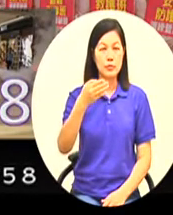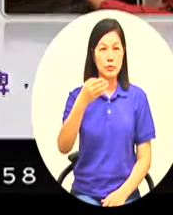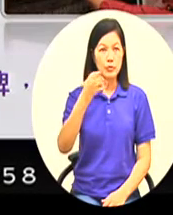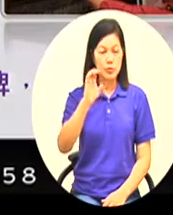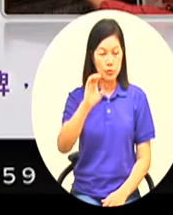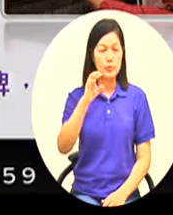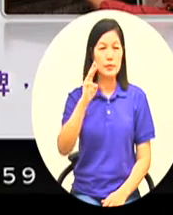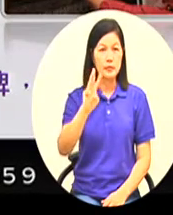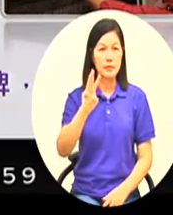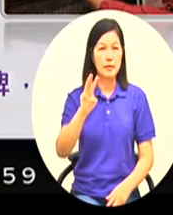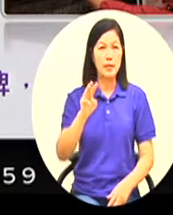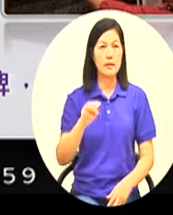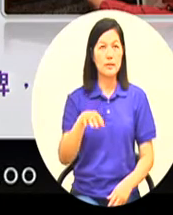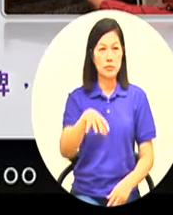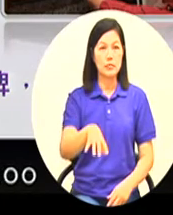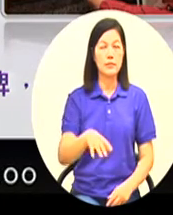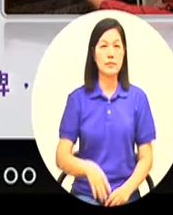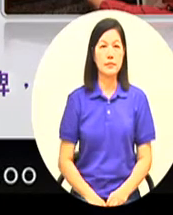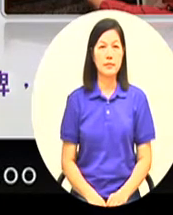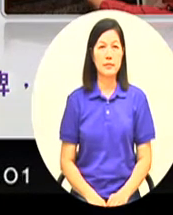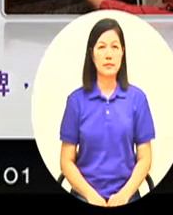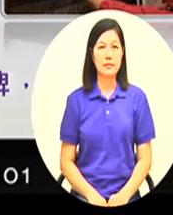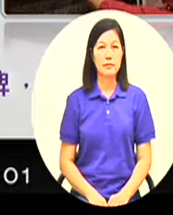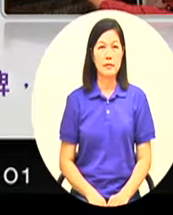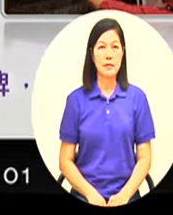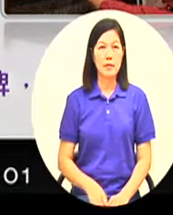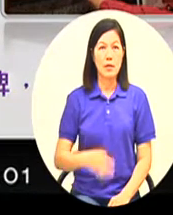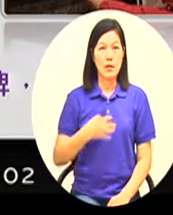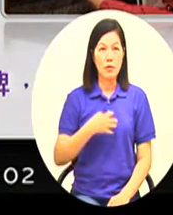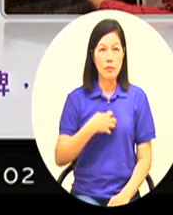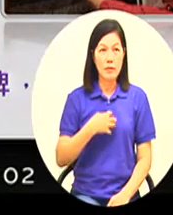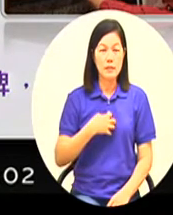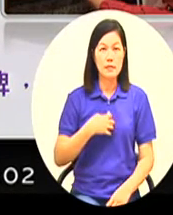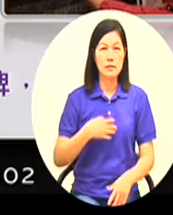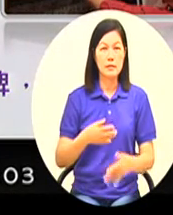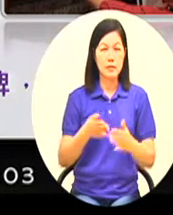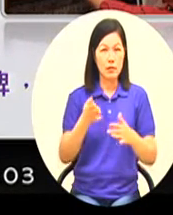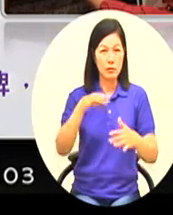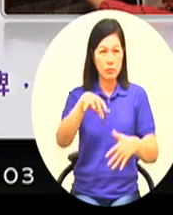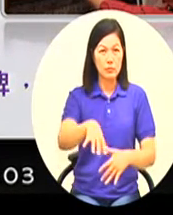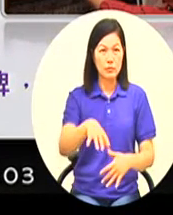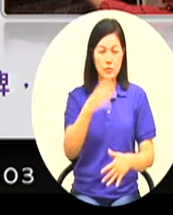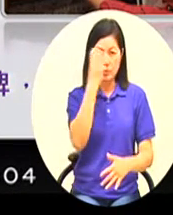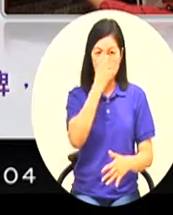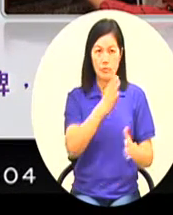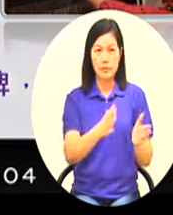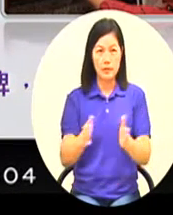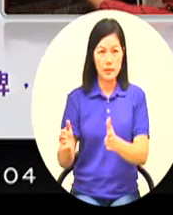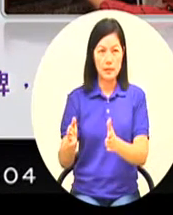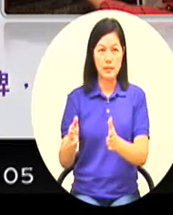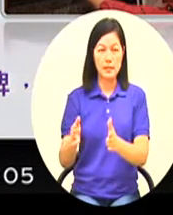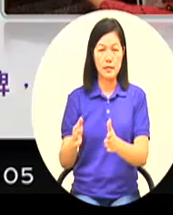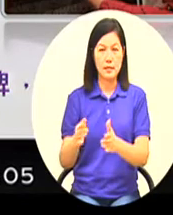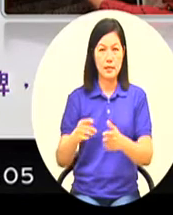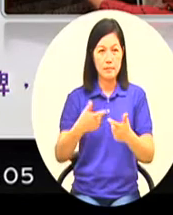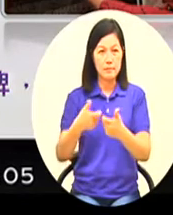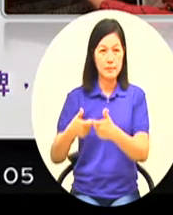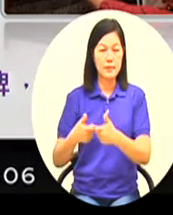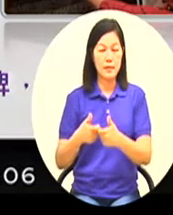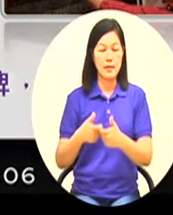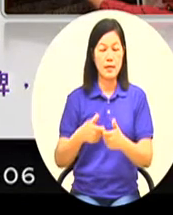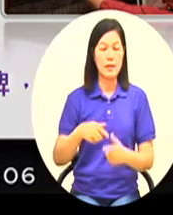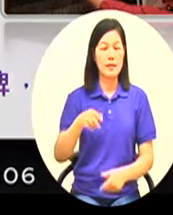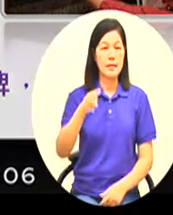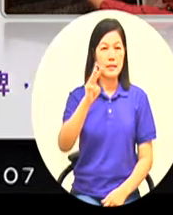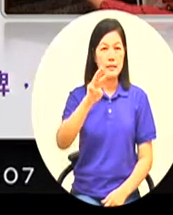特定高危险场所限制容有人士管制机制，共计